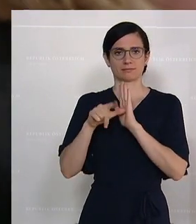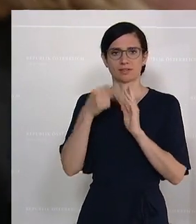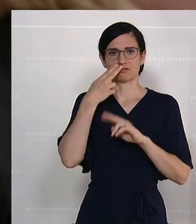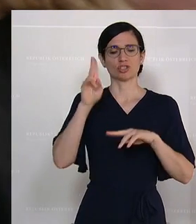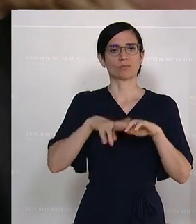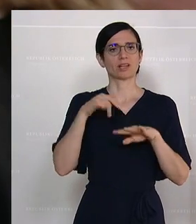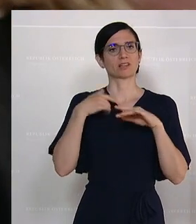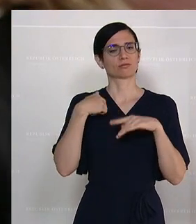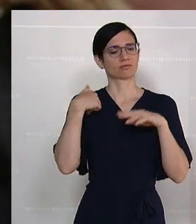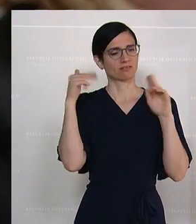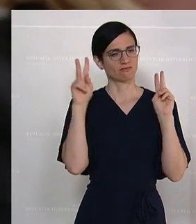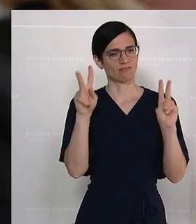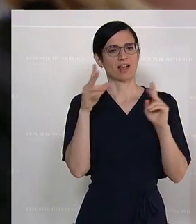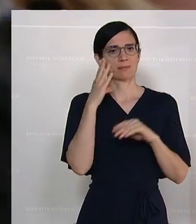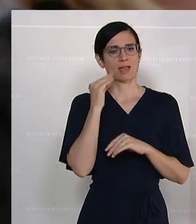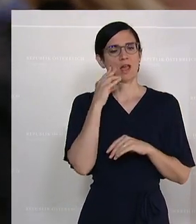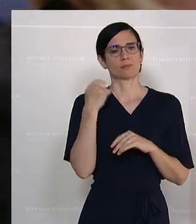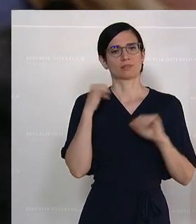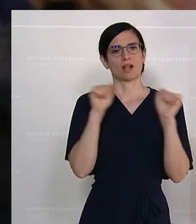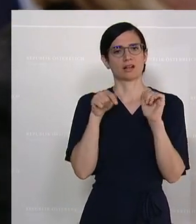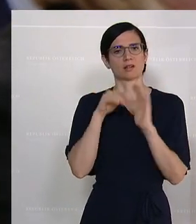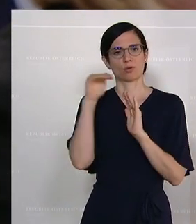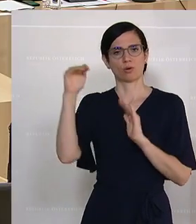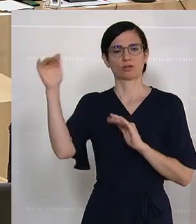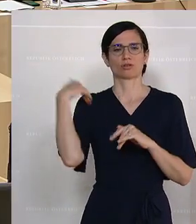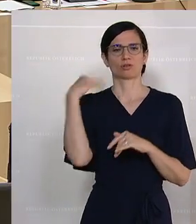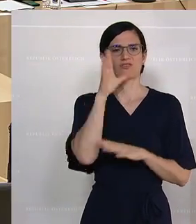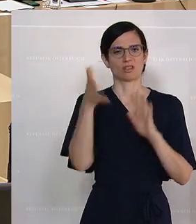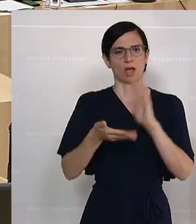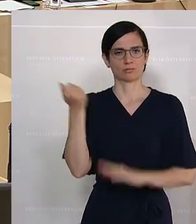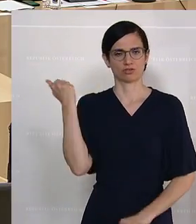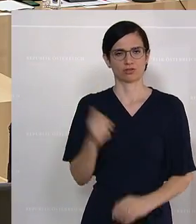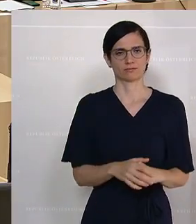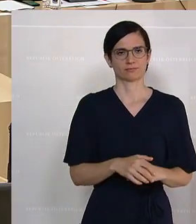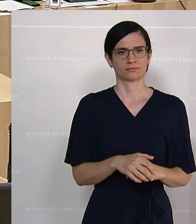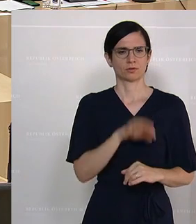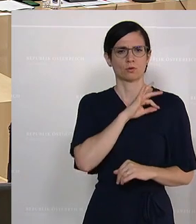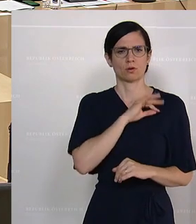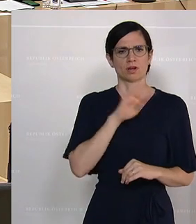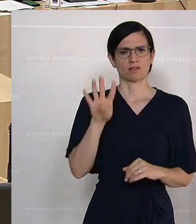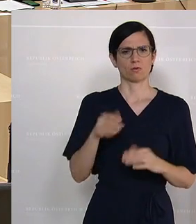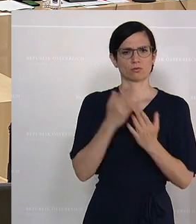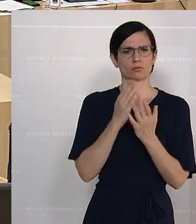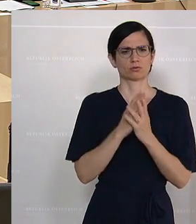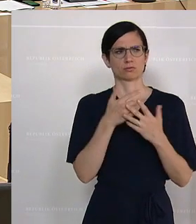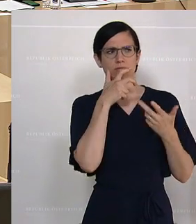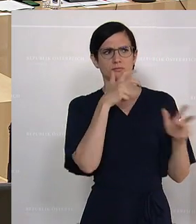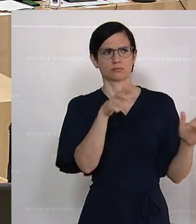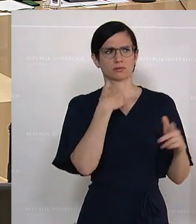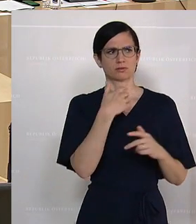kalte progression auch im herbst wirklich abgeschafft unterkörper möglicher hat vorher so in richtung es beruflich etwas von